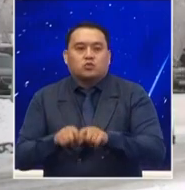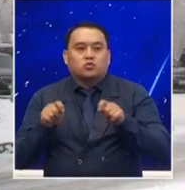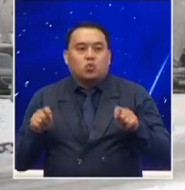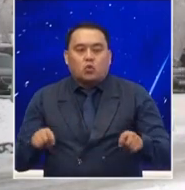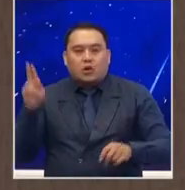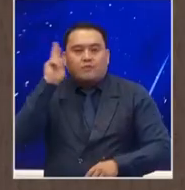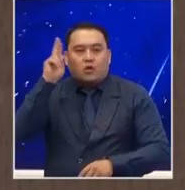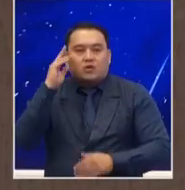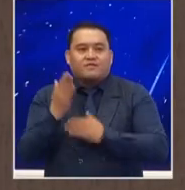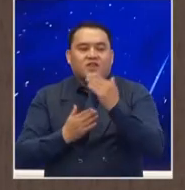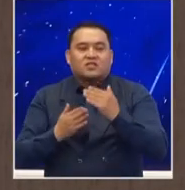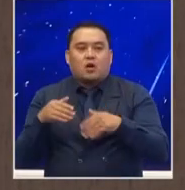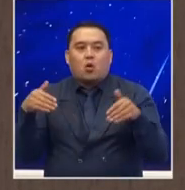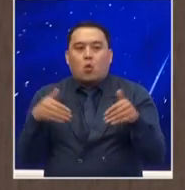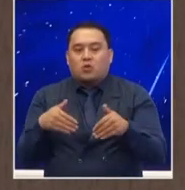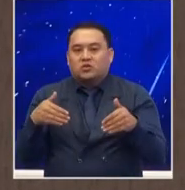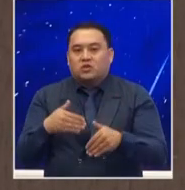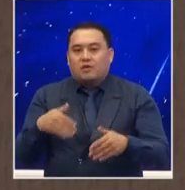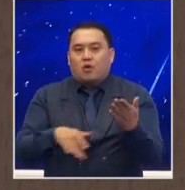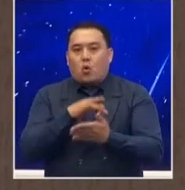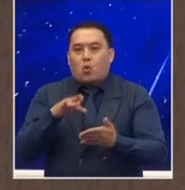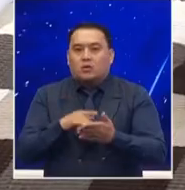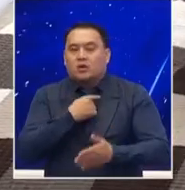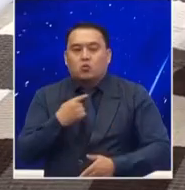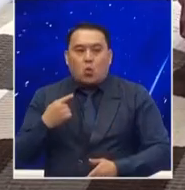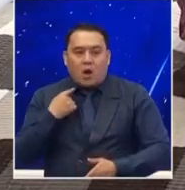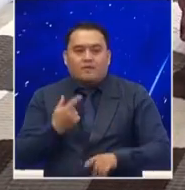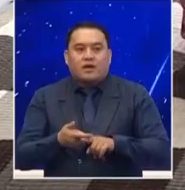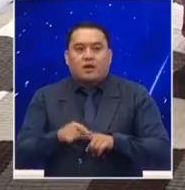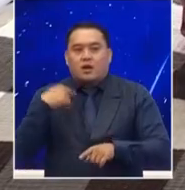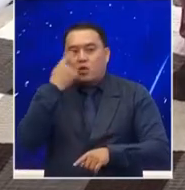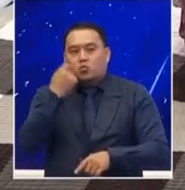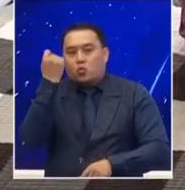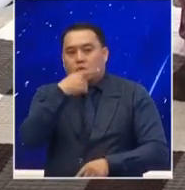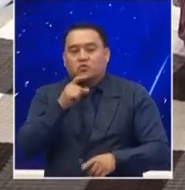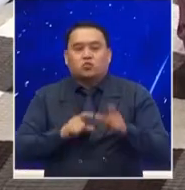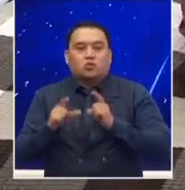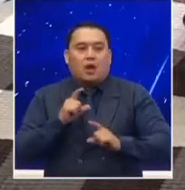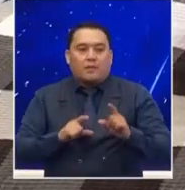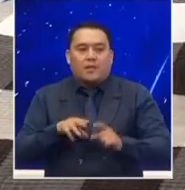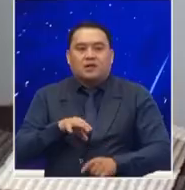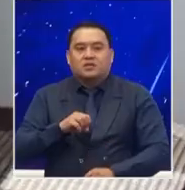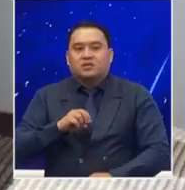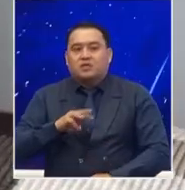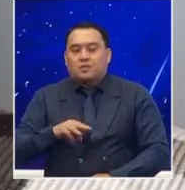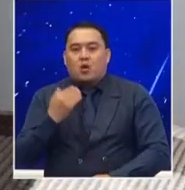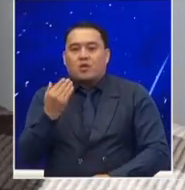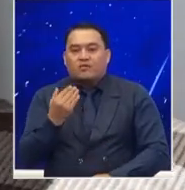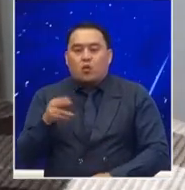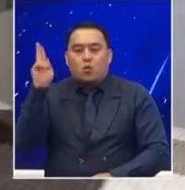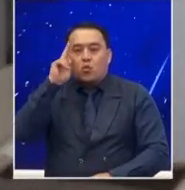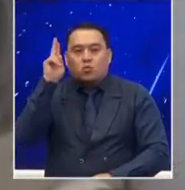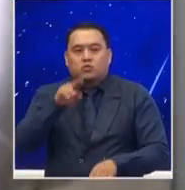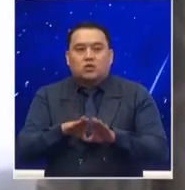и для учащихся Высшего политехнического колледжа города Талдыкурган. В этом лично убедился студент первого курса Максим Бачаров. По словам